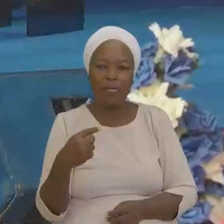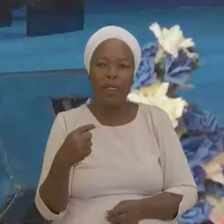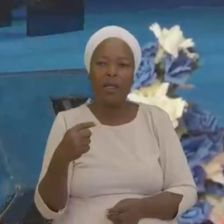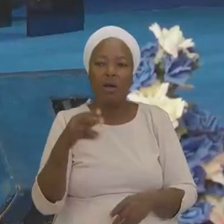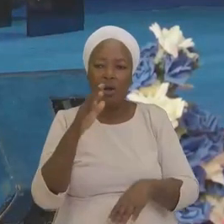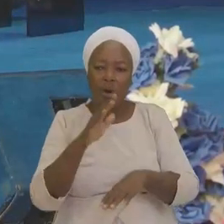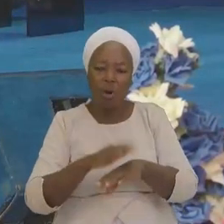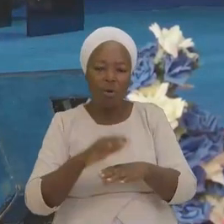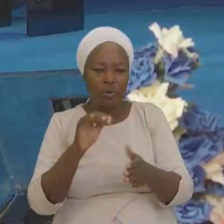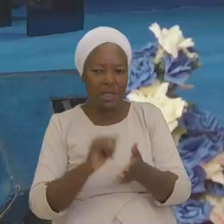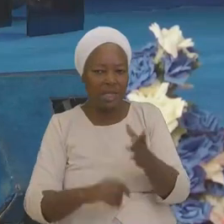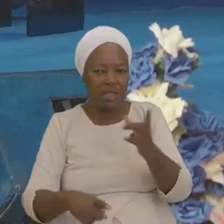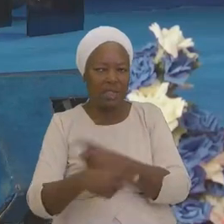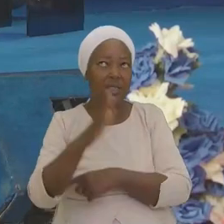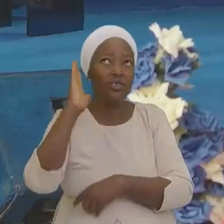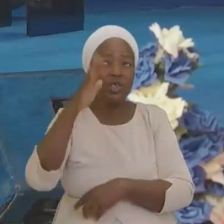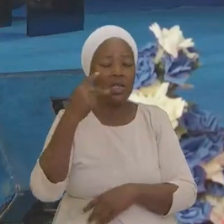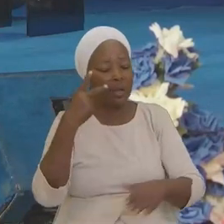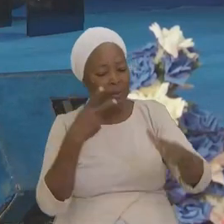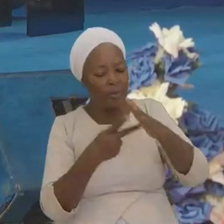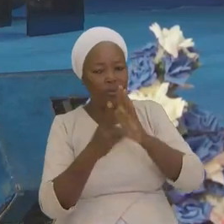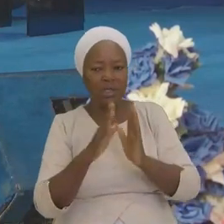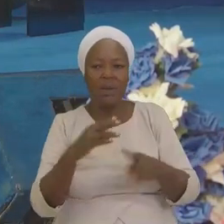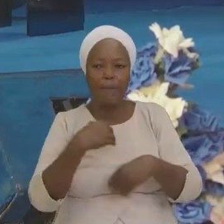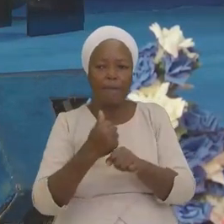Il dit, en ce jour-là,